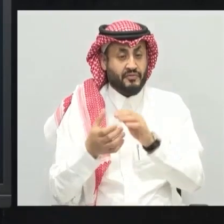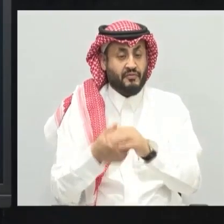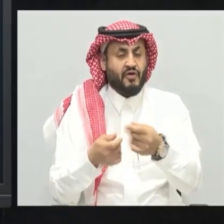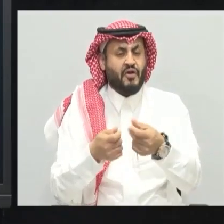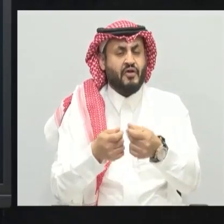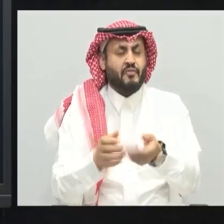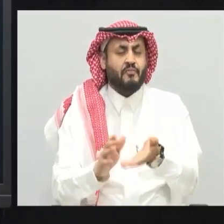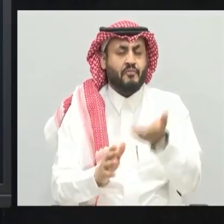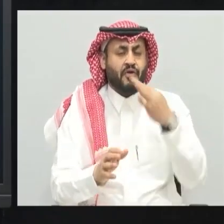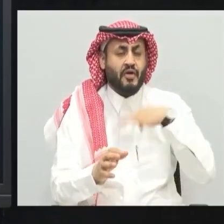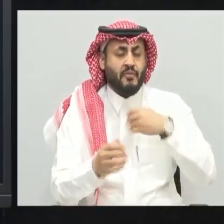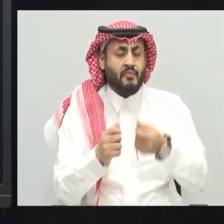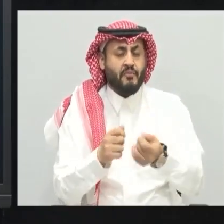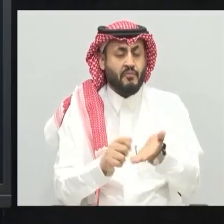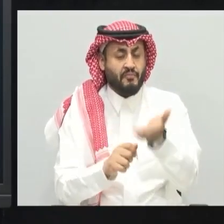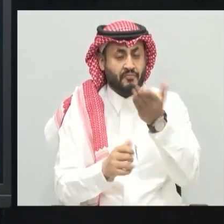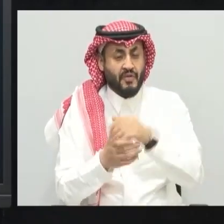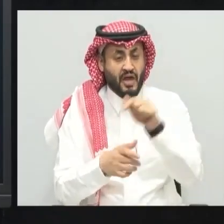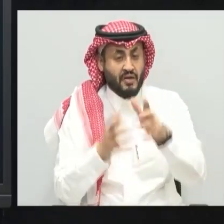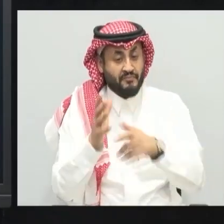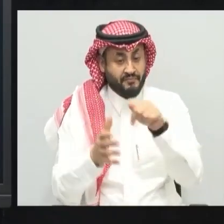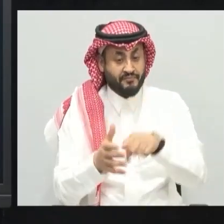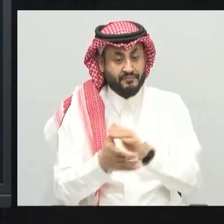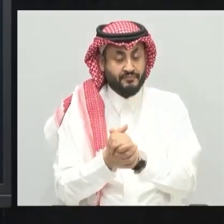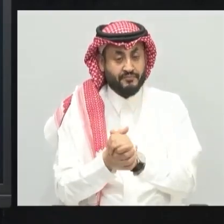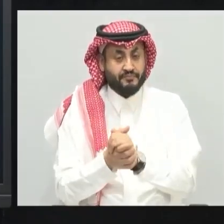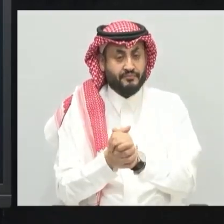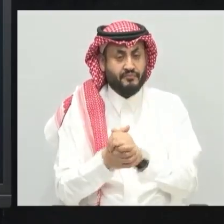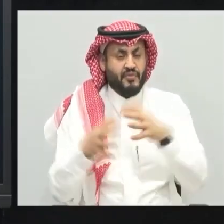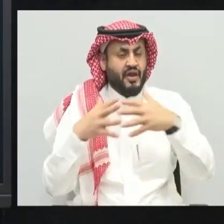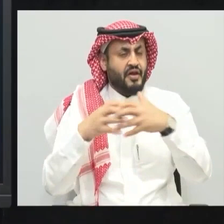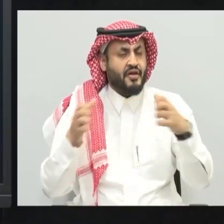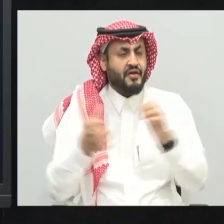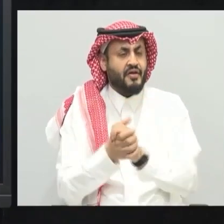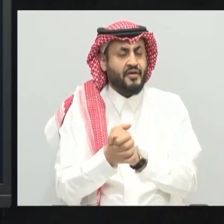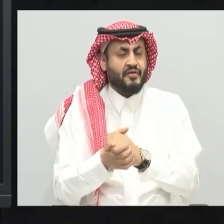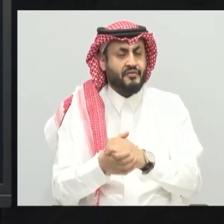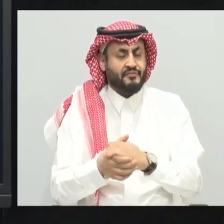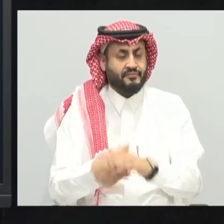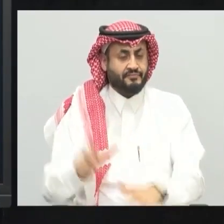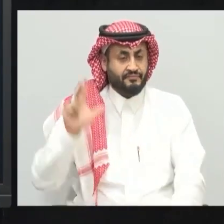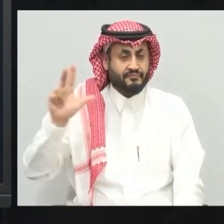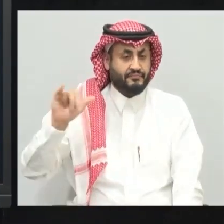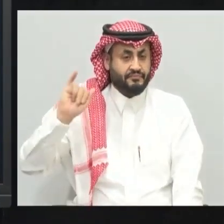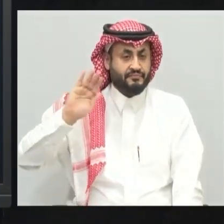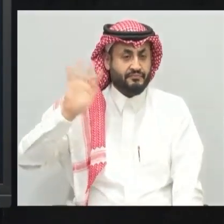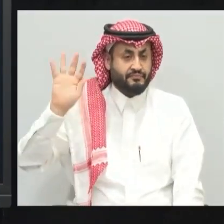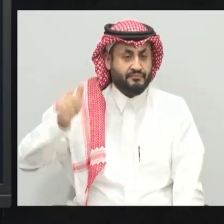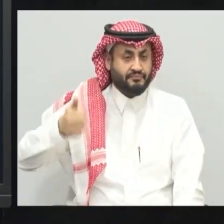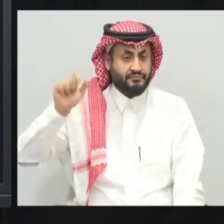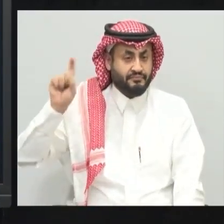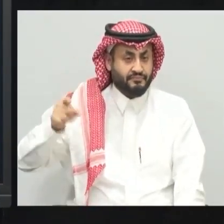ايرادات ماديه وهذا ما سنتحدث عنه اليوم باذن الله عز وجل عن مفهوم المشاريع الصغيره لنستعرض معكم